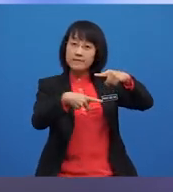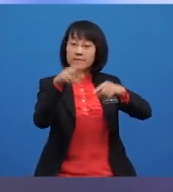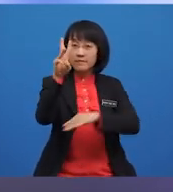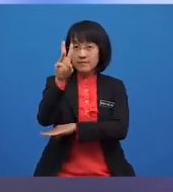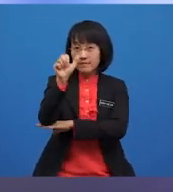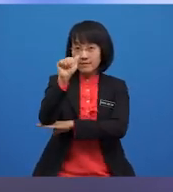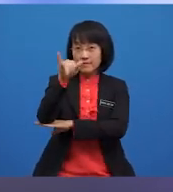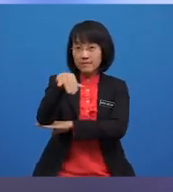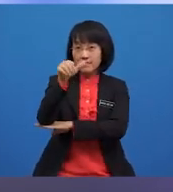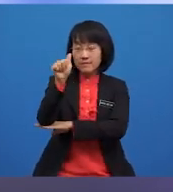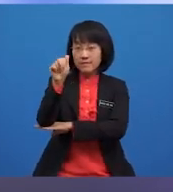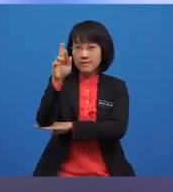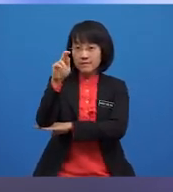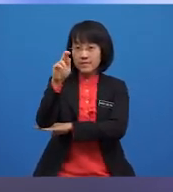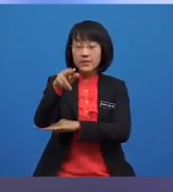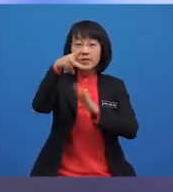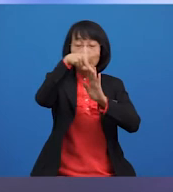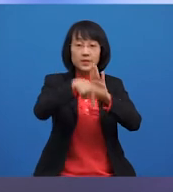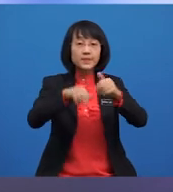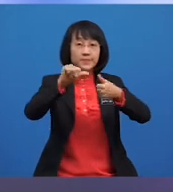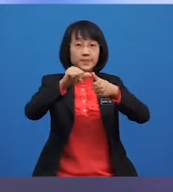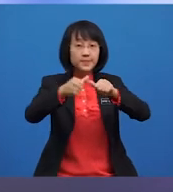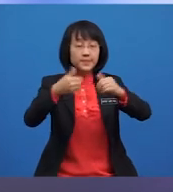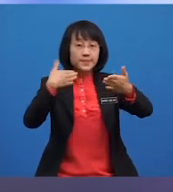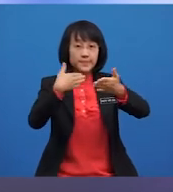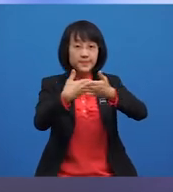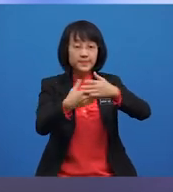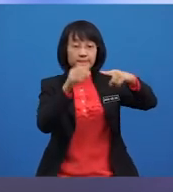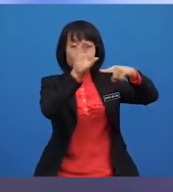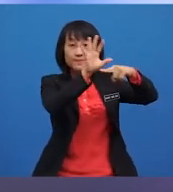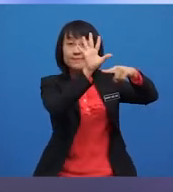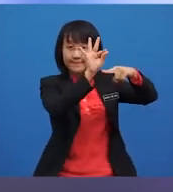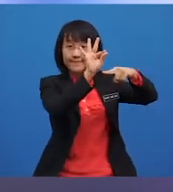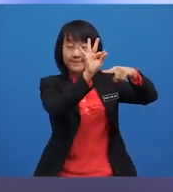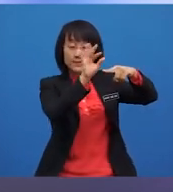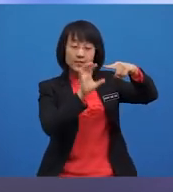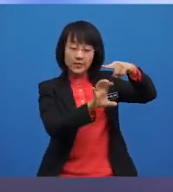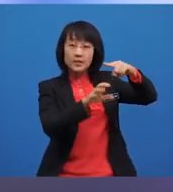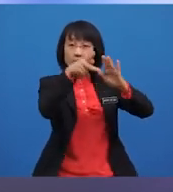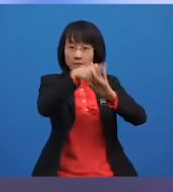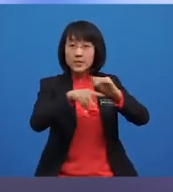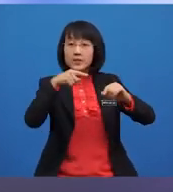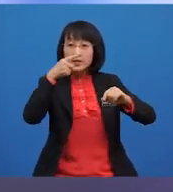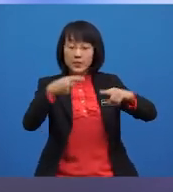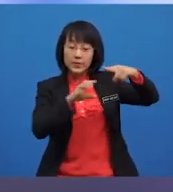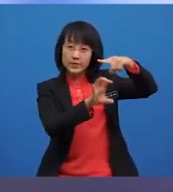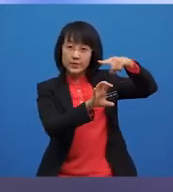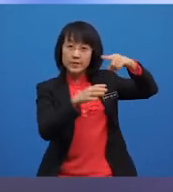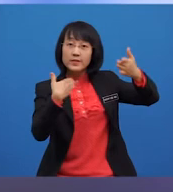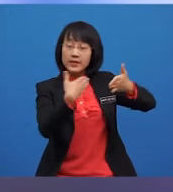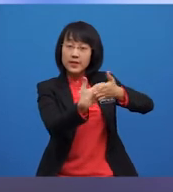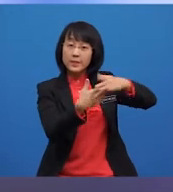wajar yang pengangkanya hingga 9 dan penyebutnya